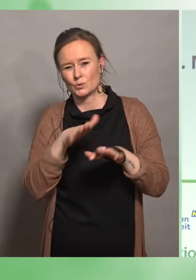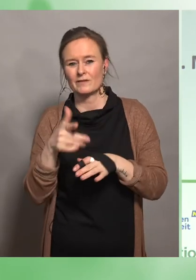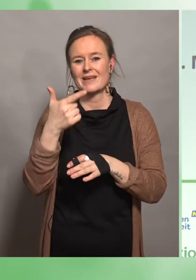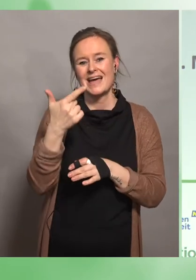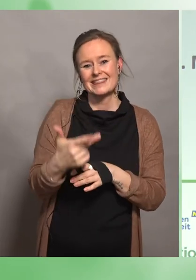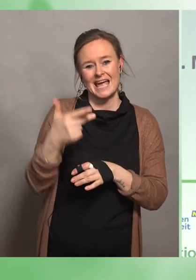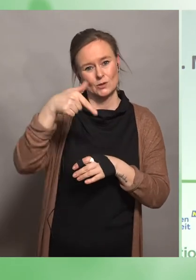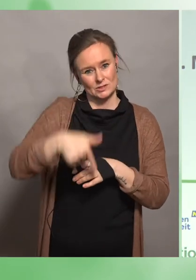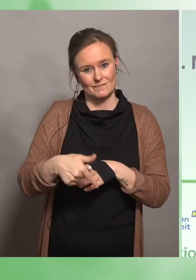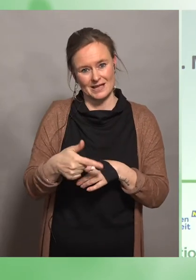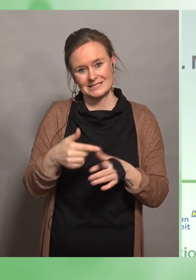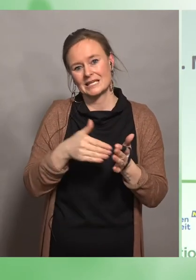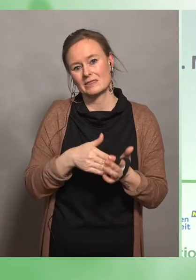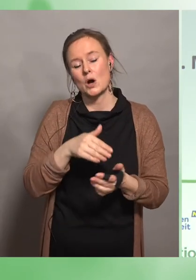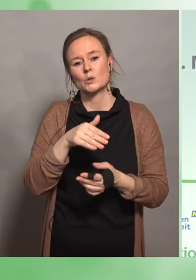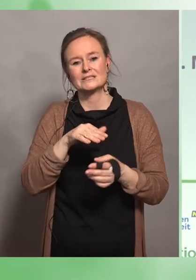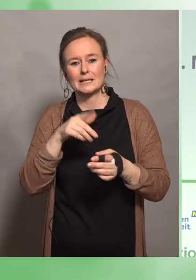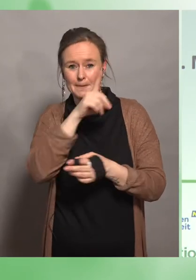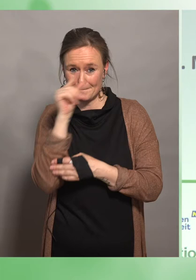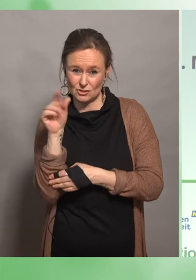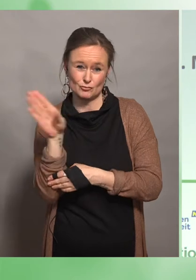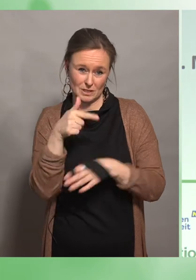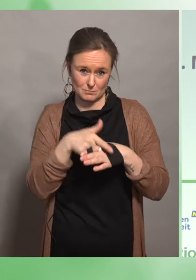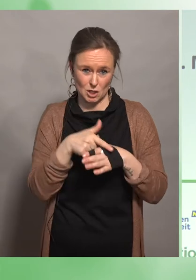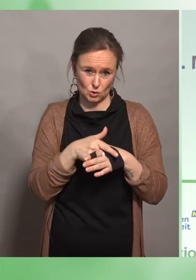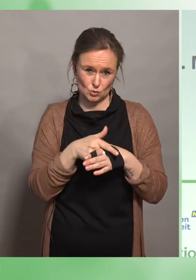anerkannten Behinderungsgrad von mehr als 50%.